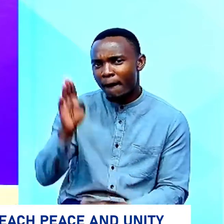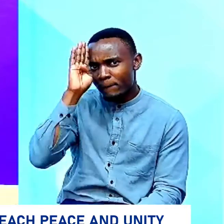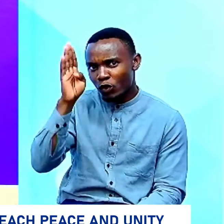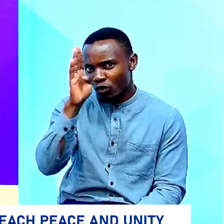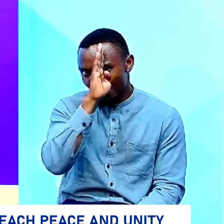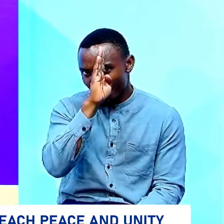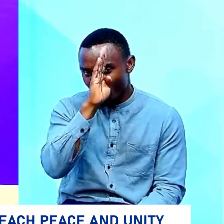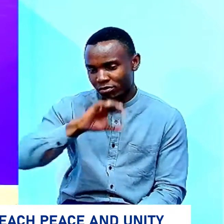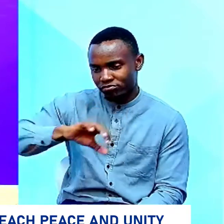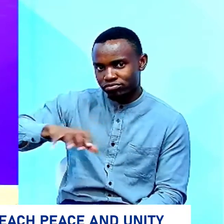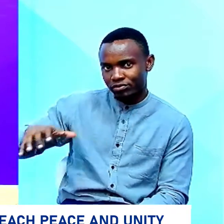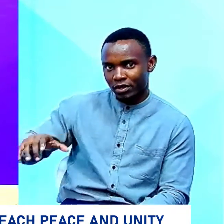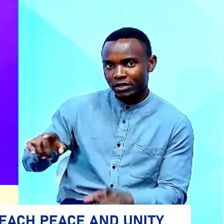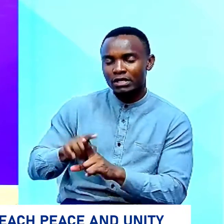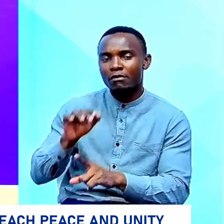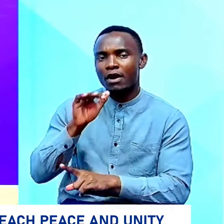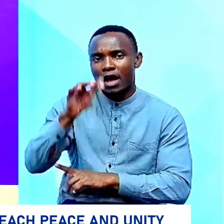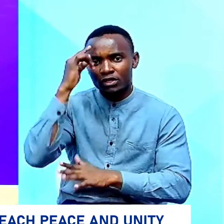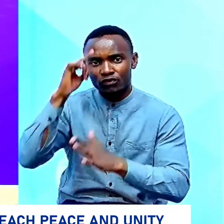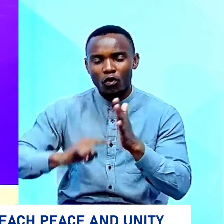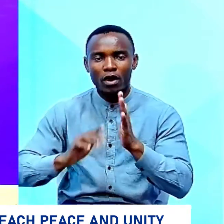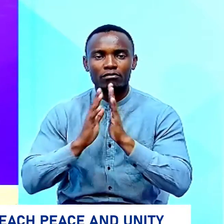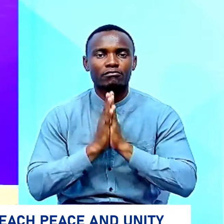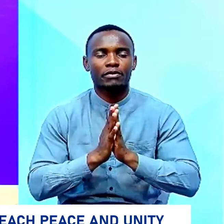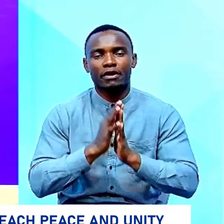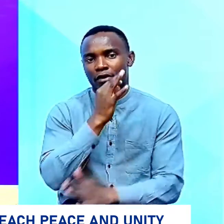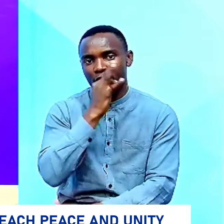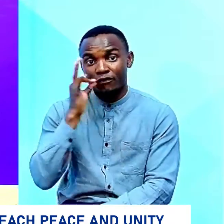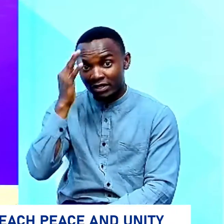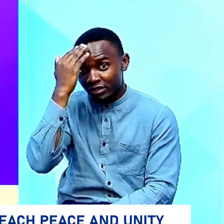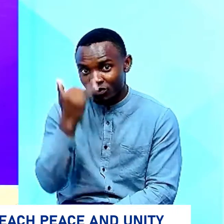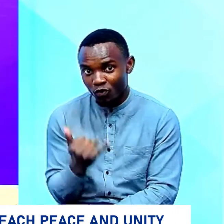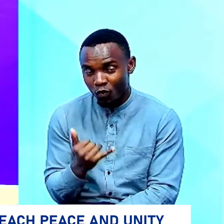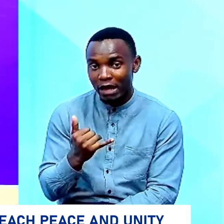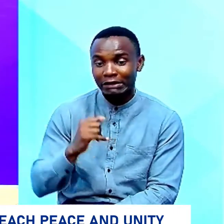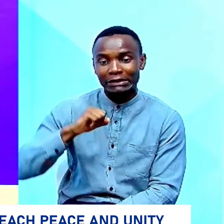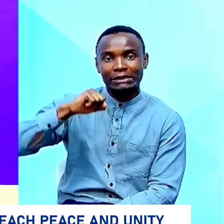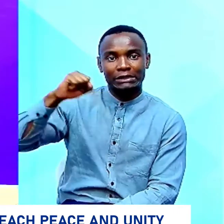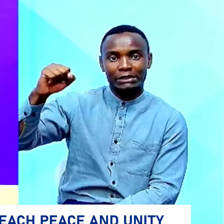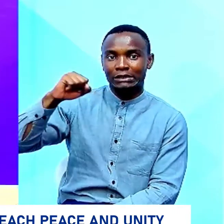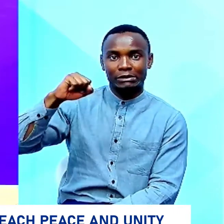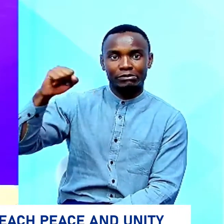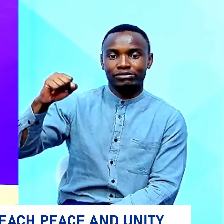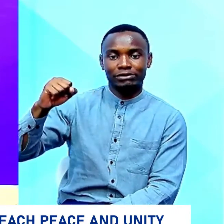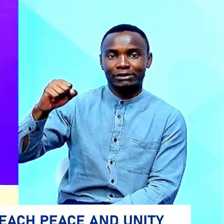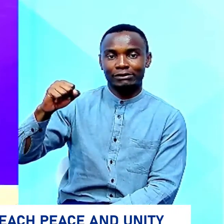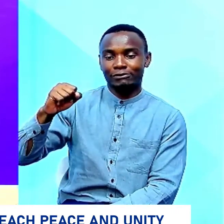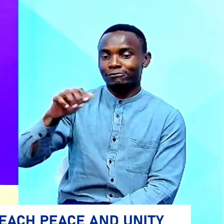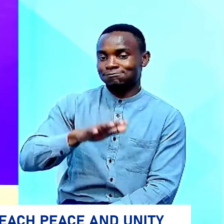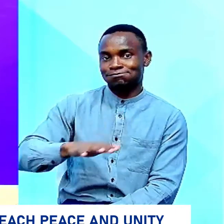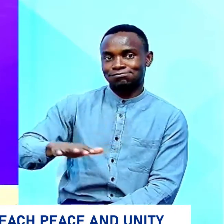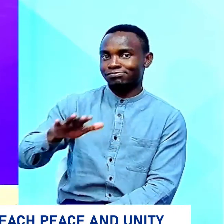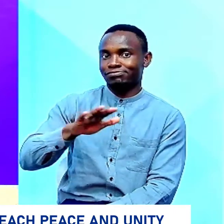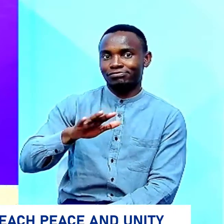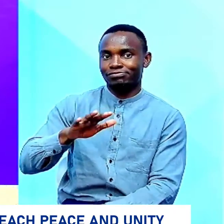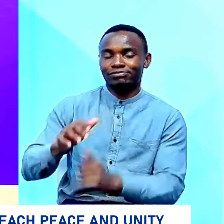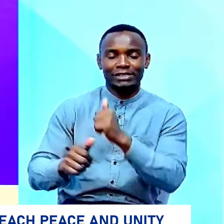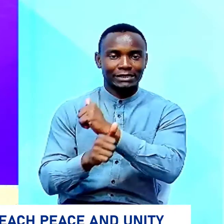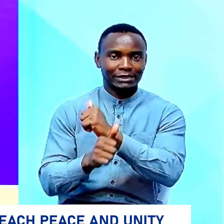urged for prayer and fasting due to rising political temperatures across the nation.